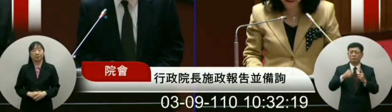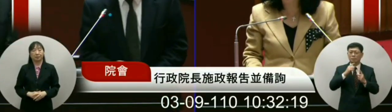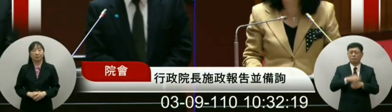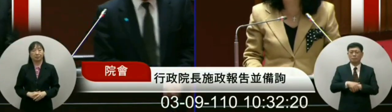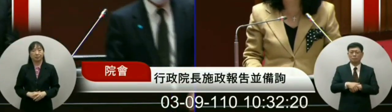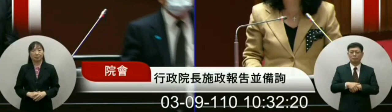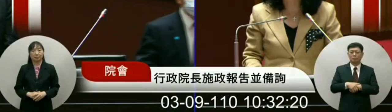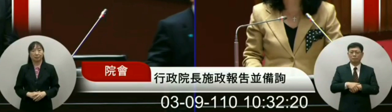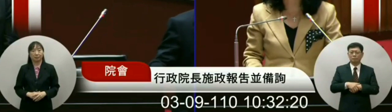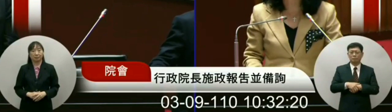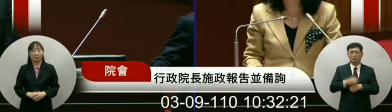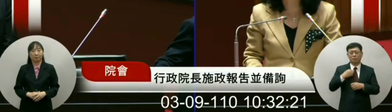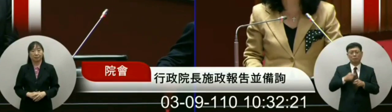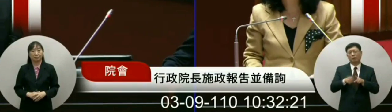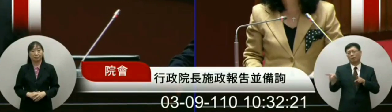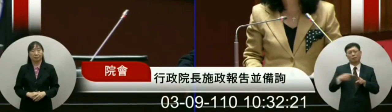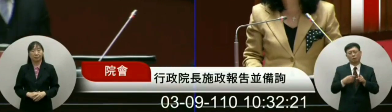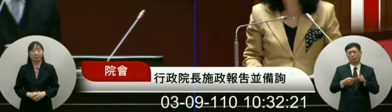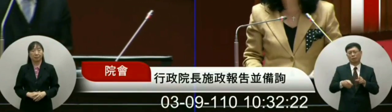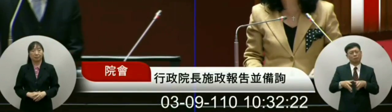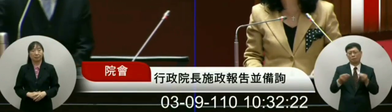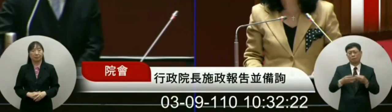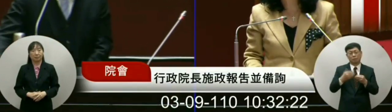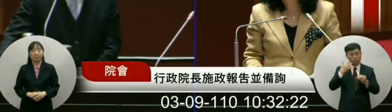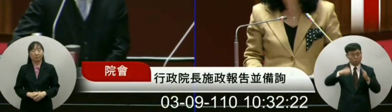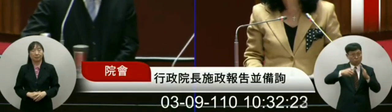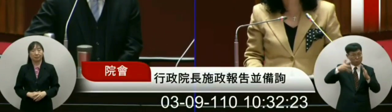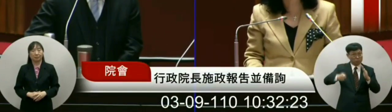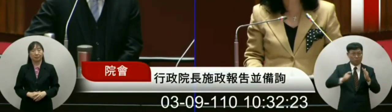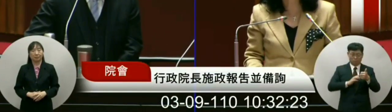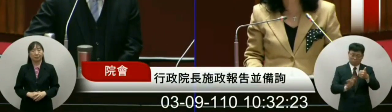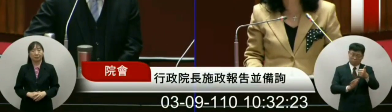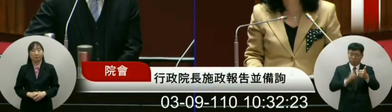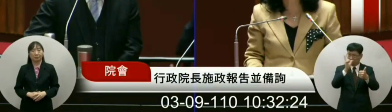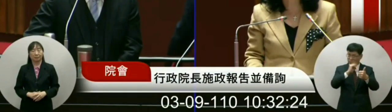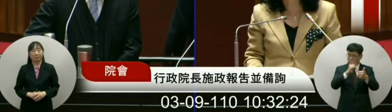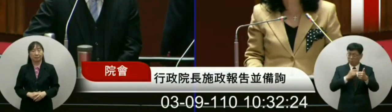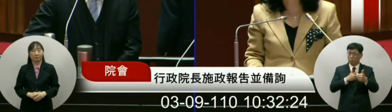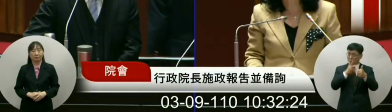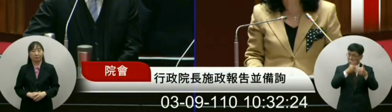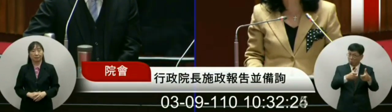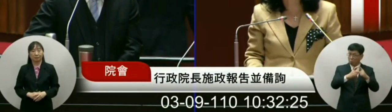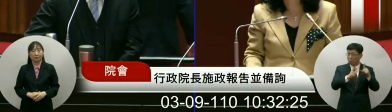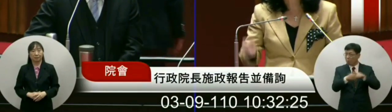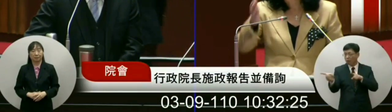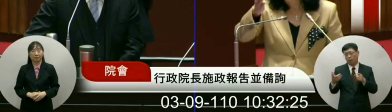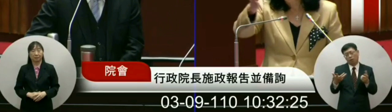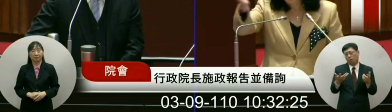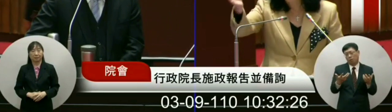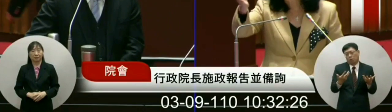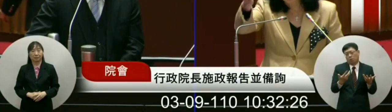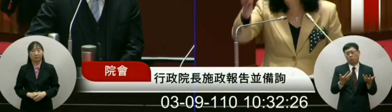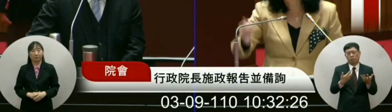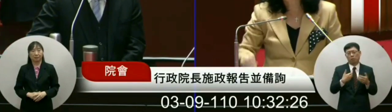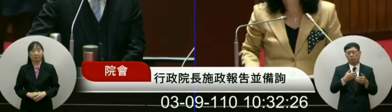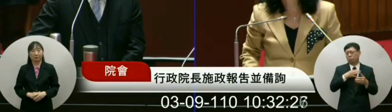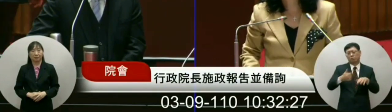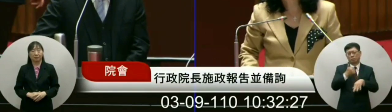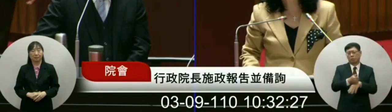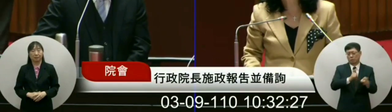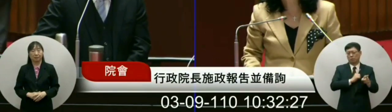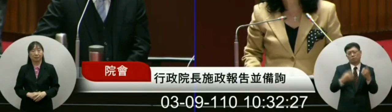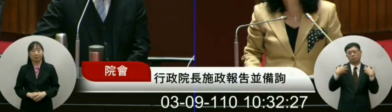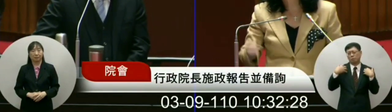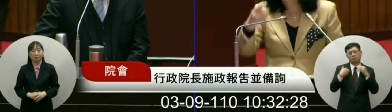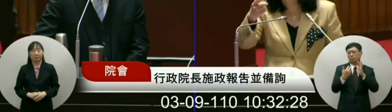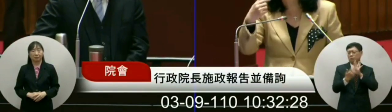针对问题回答的，我觉得都没有必要。院长，如果你的属下不针对问题回答，那我只有拜托他们就不要上来，您